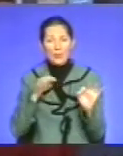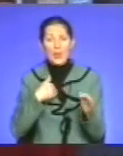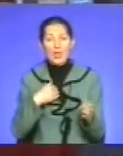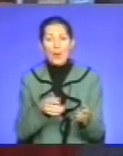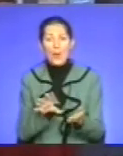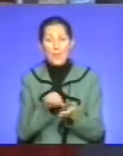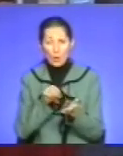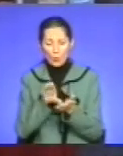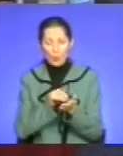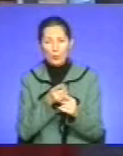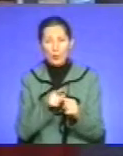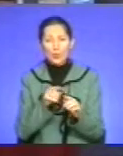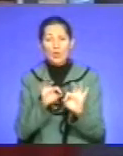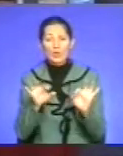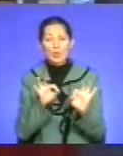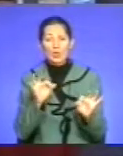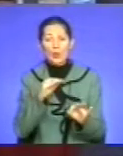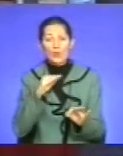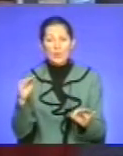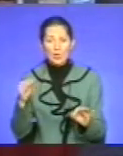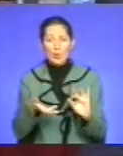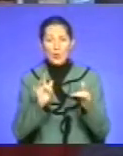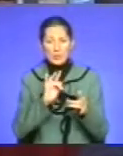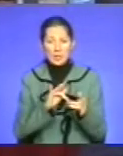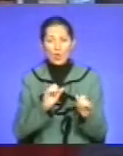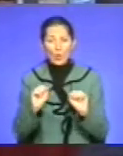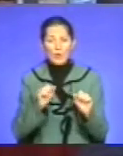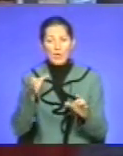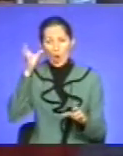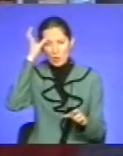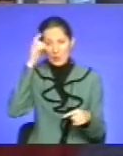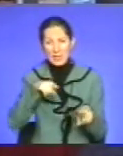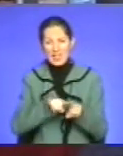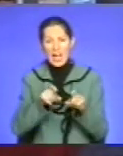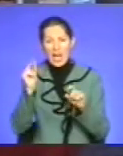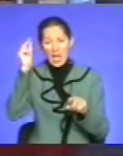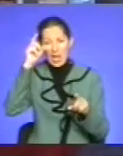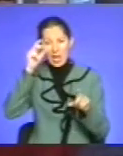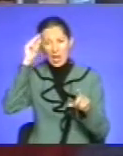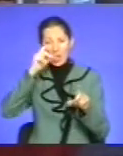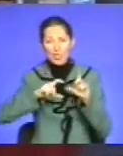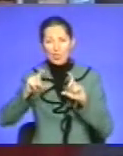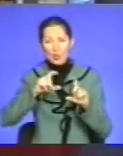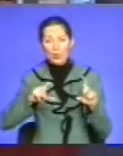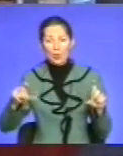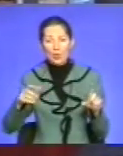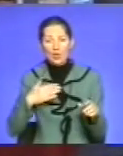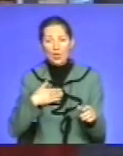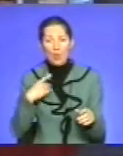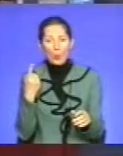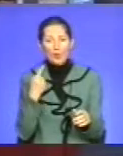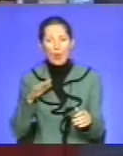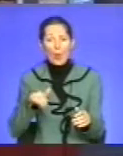ж інформацію на офіційному сайті Управління освіти та Інституту нашого обласного комунального інституту